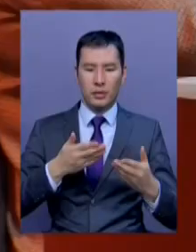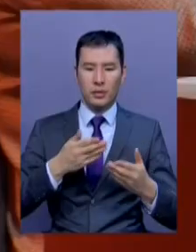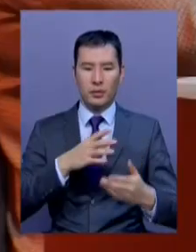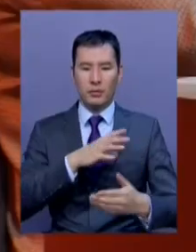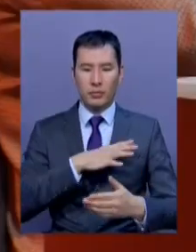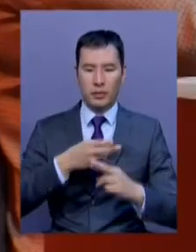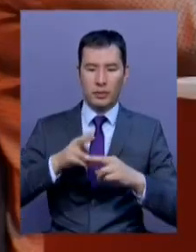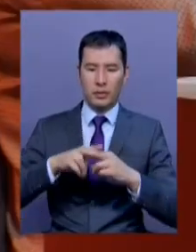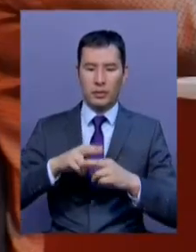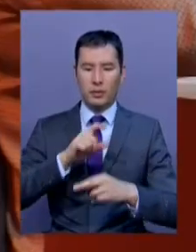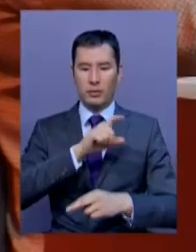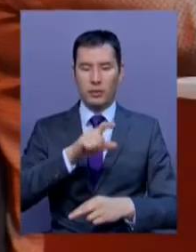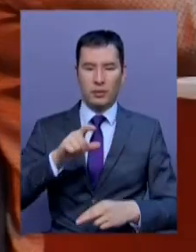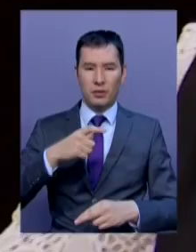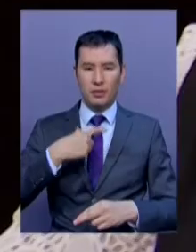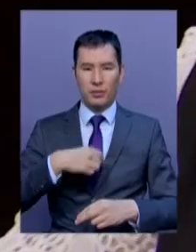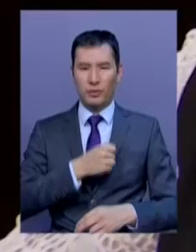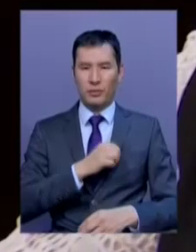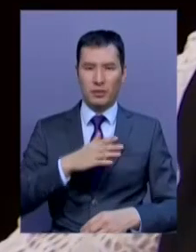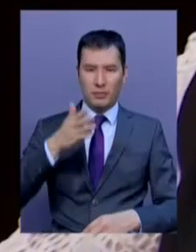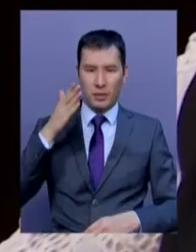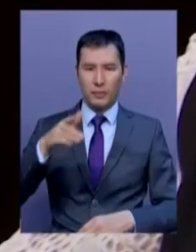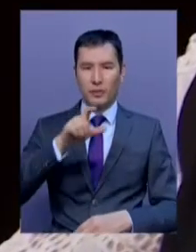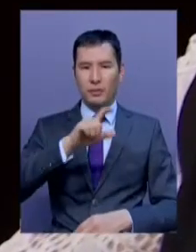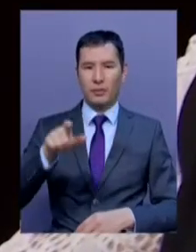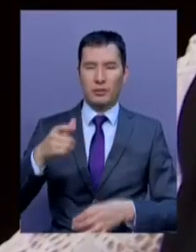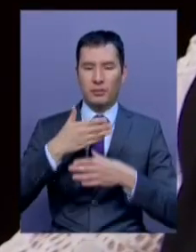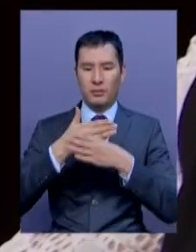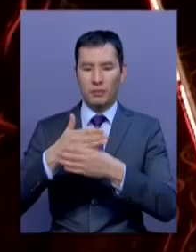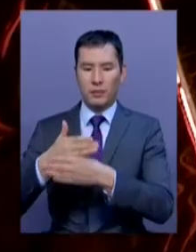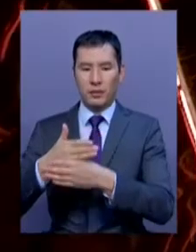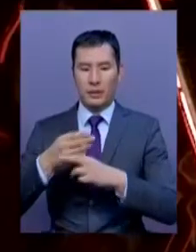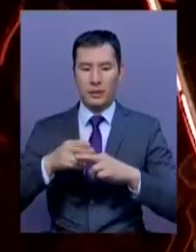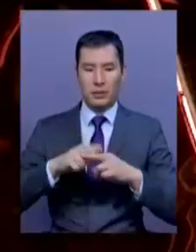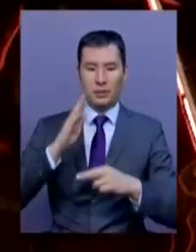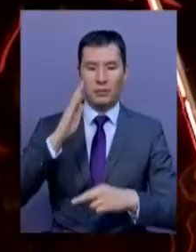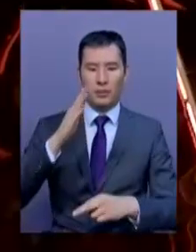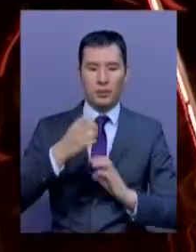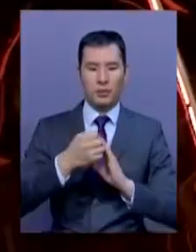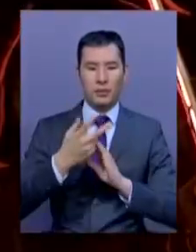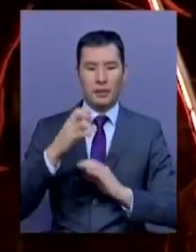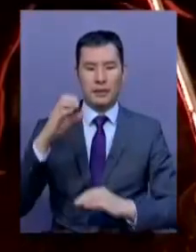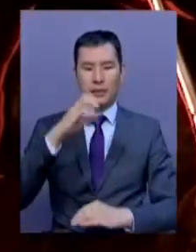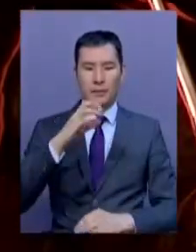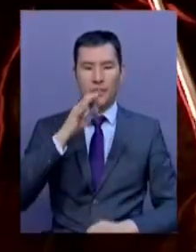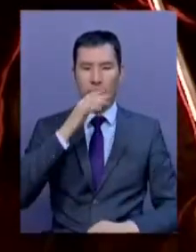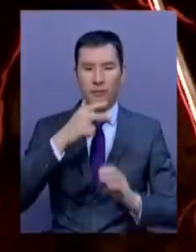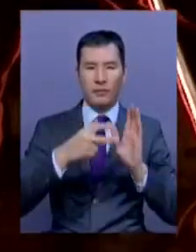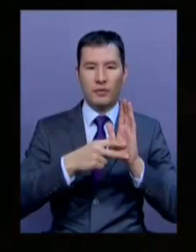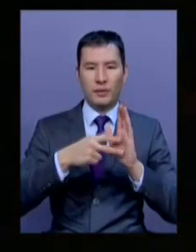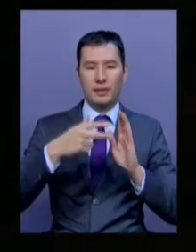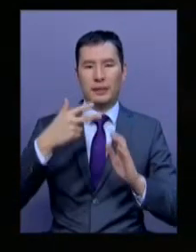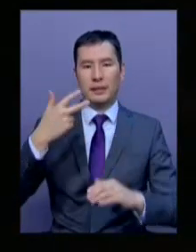ортасына ойланбай барған жандар туралы хабарды ертең, яғни 12 қыркүйекте сағат 20:00-де Алматы телеарнасынан